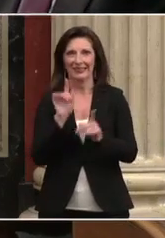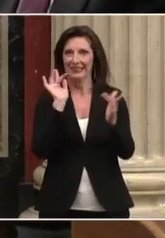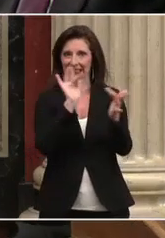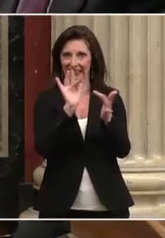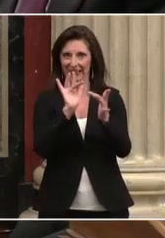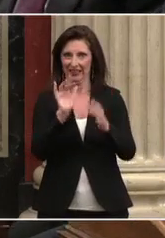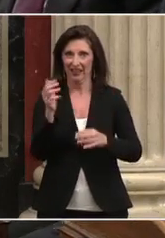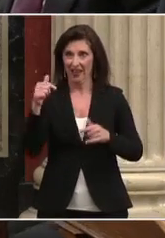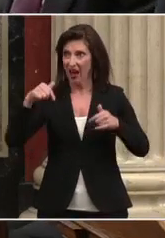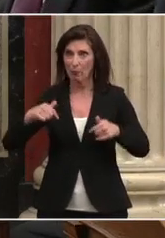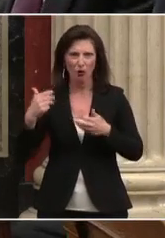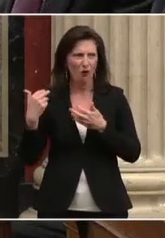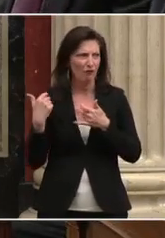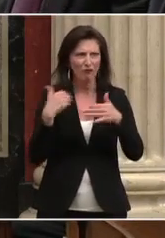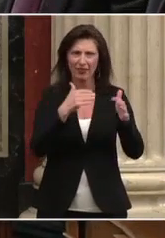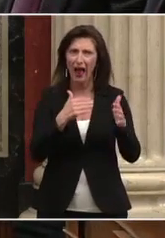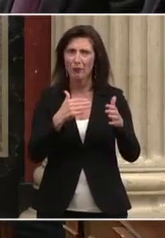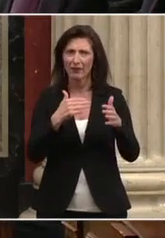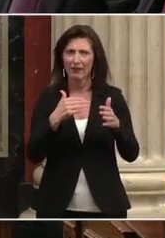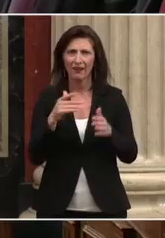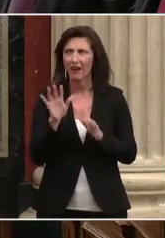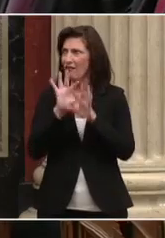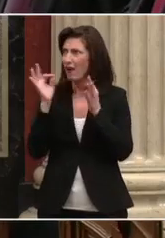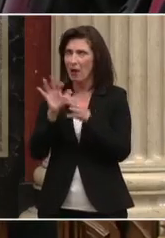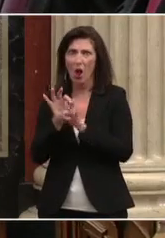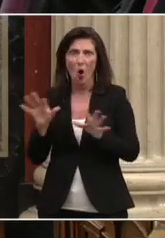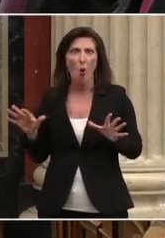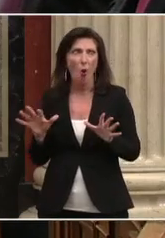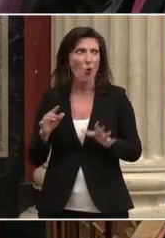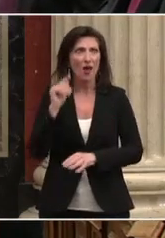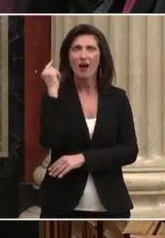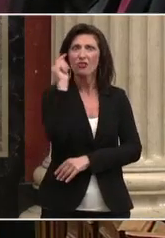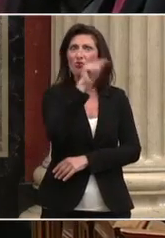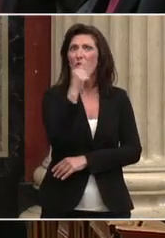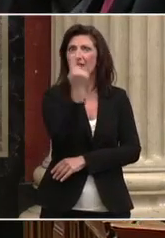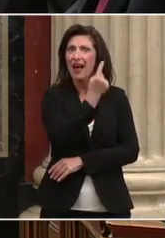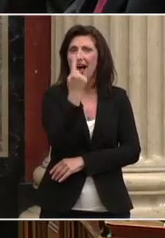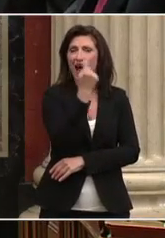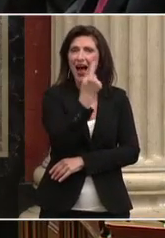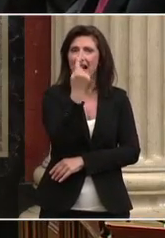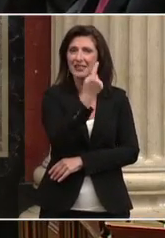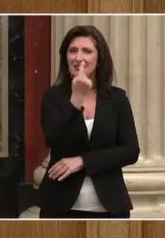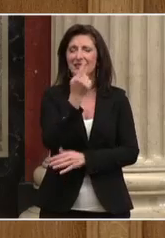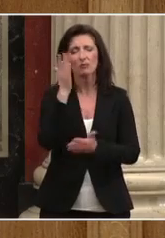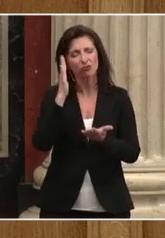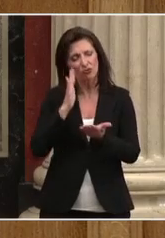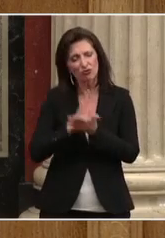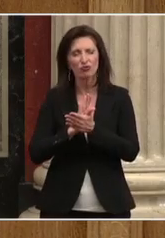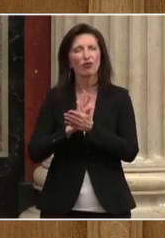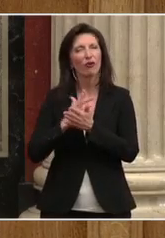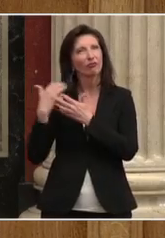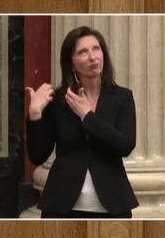und die Einsamkeit in den Jahren ohne seine Familie legen einen Schatten über seine Biografie. In